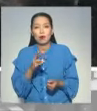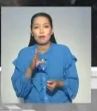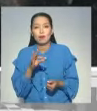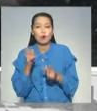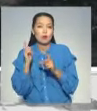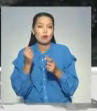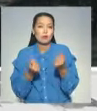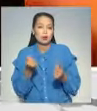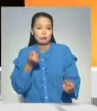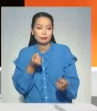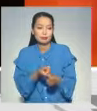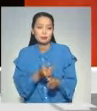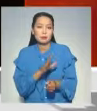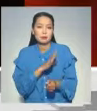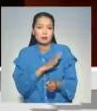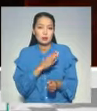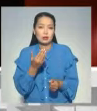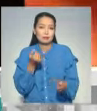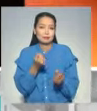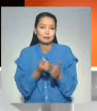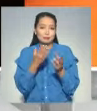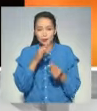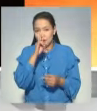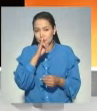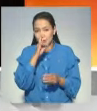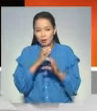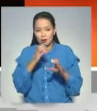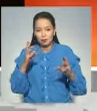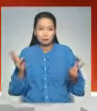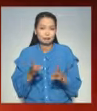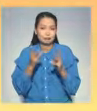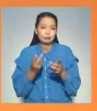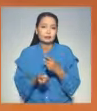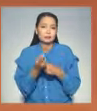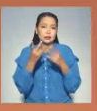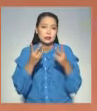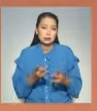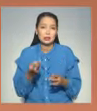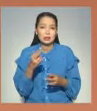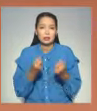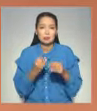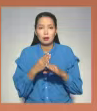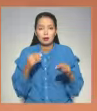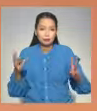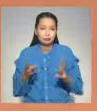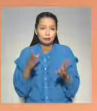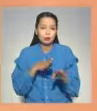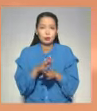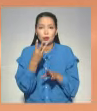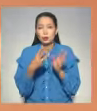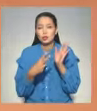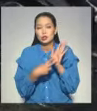жүк көлігімен соқтығысқан. Соққы кезінде жанармай багы зақымдалып өрт шыққан. Екі машина да жанып кетті.